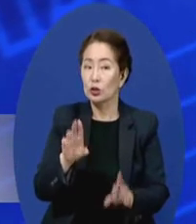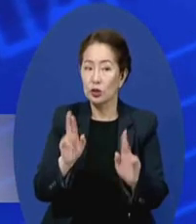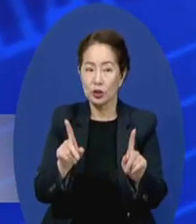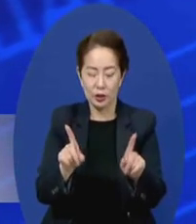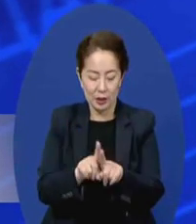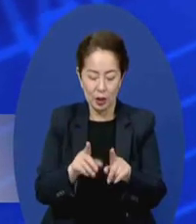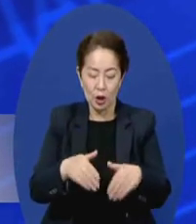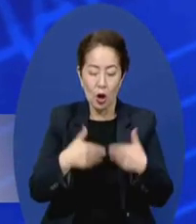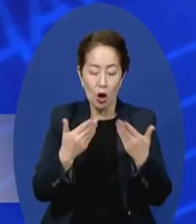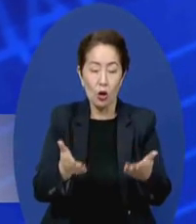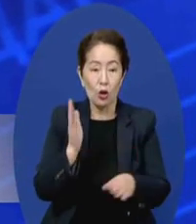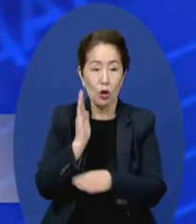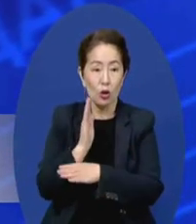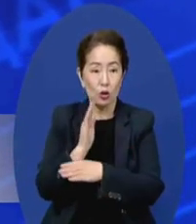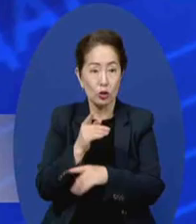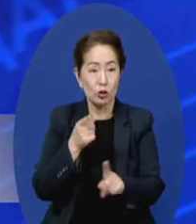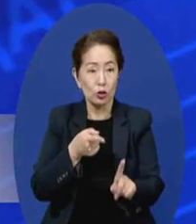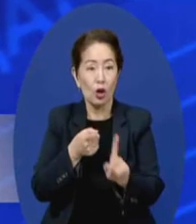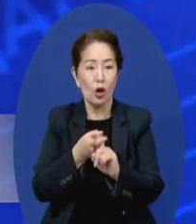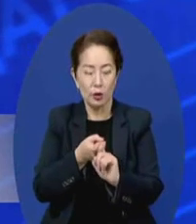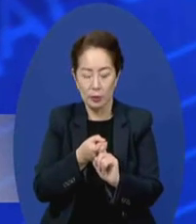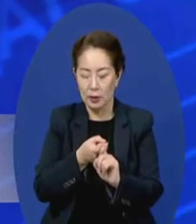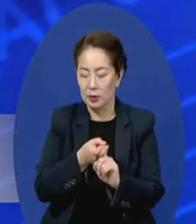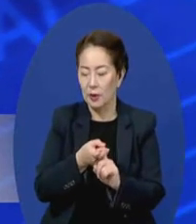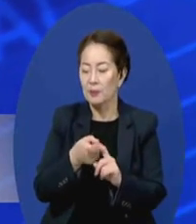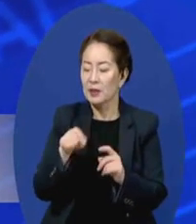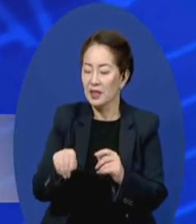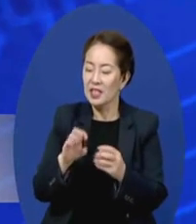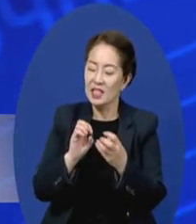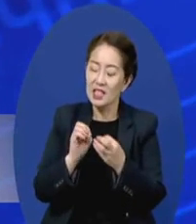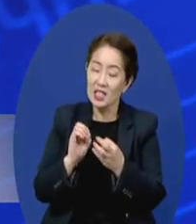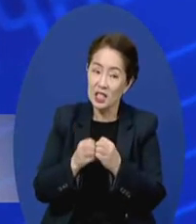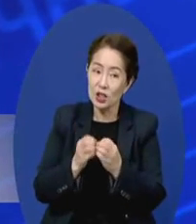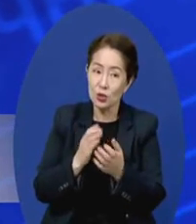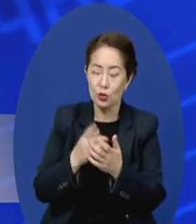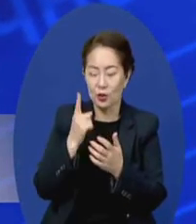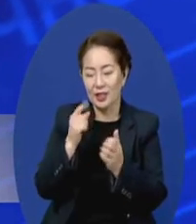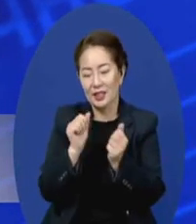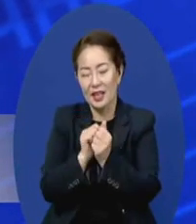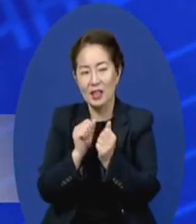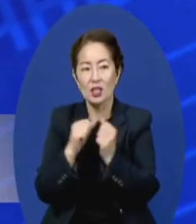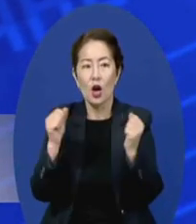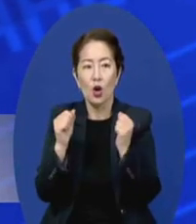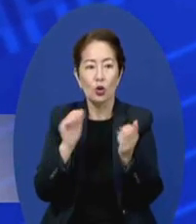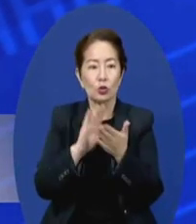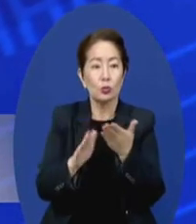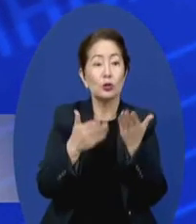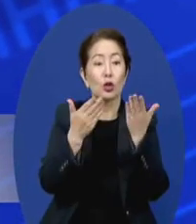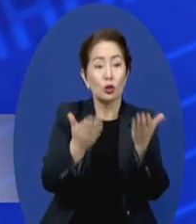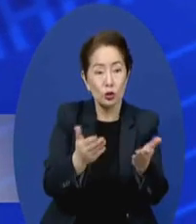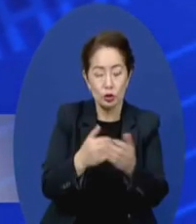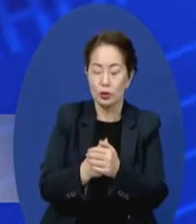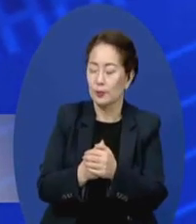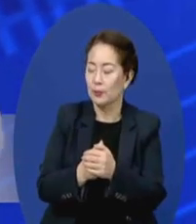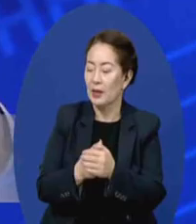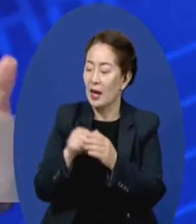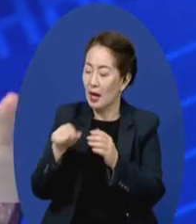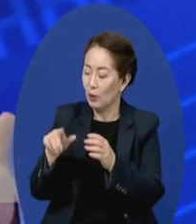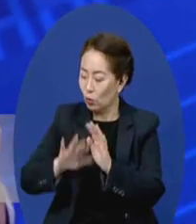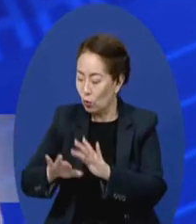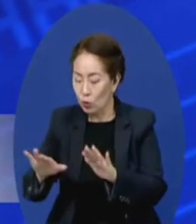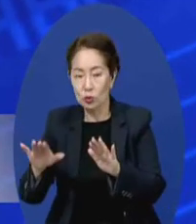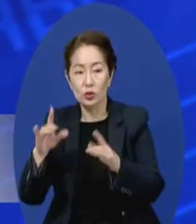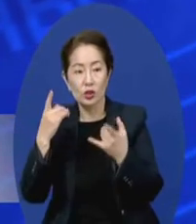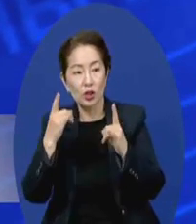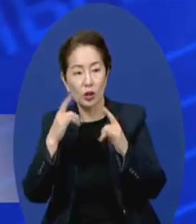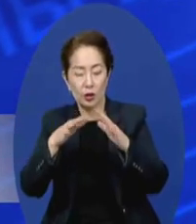гэсэн өг хөдрийг тэнд бид нар ингээд тэмдэглэжлээ шүү. Бид нар нэг найздаа хөргөгч аваад өгчлөө шүү. А бид нар бас энэ